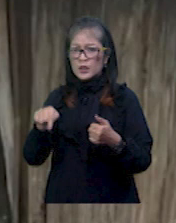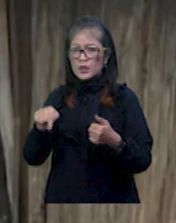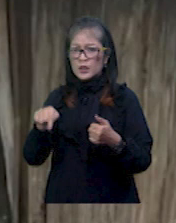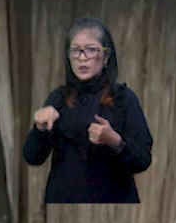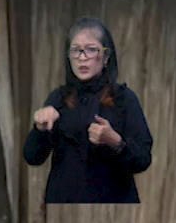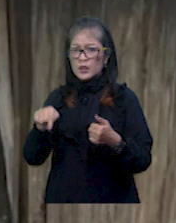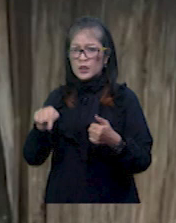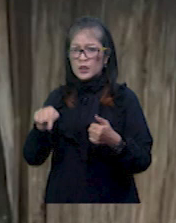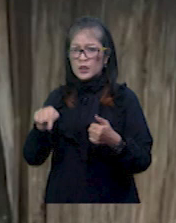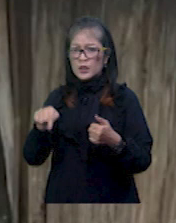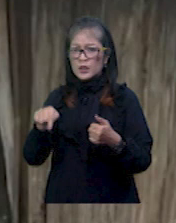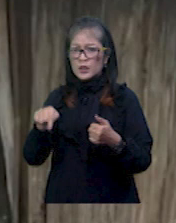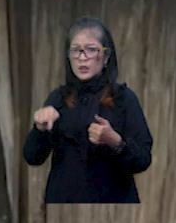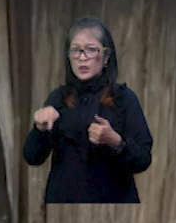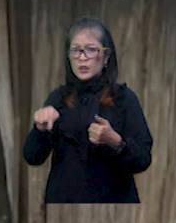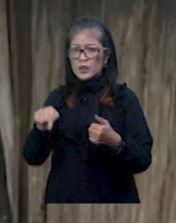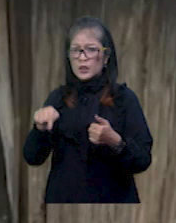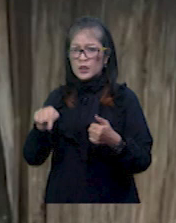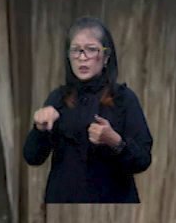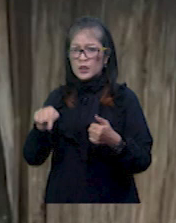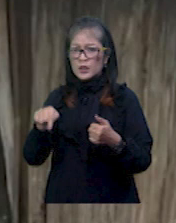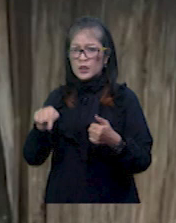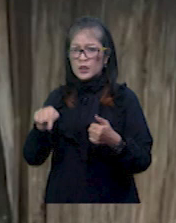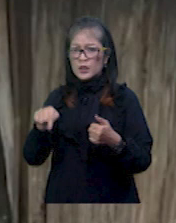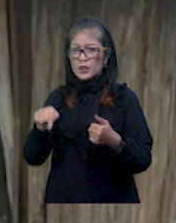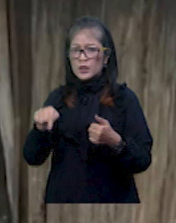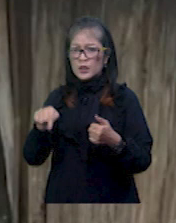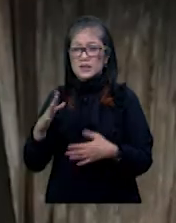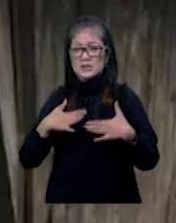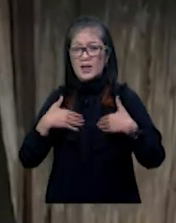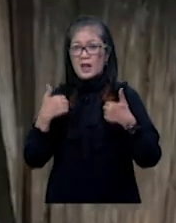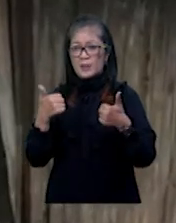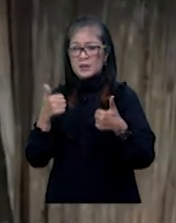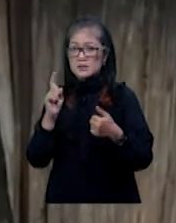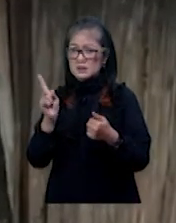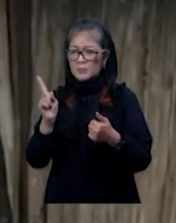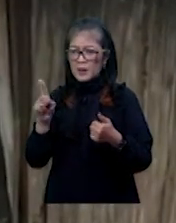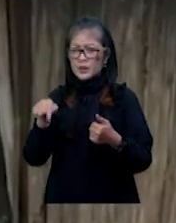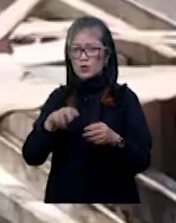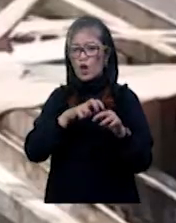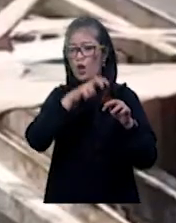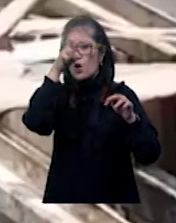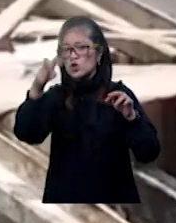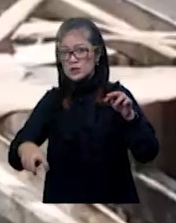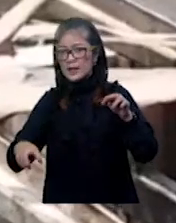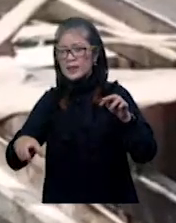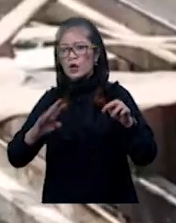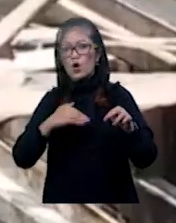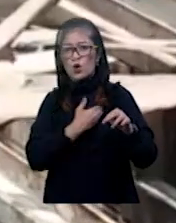korban dan seorang korban lain selamat setelah meloncat dari lantai dua. Kedua korban luka dirawat di RSUD Kabupaten